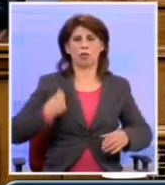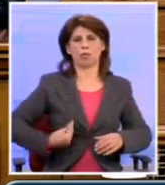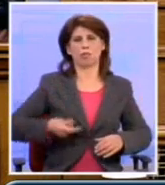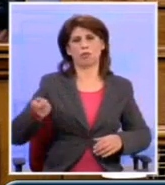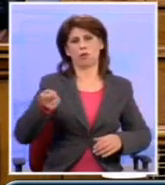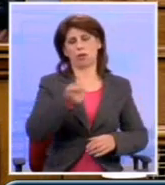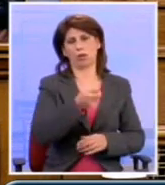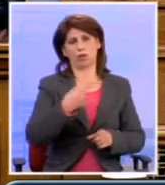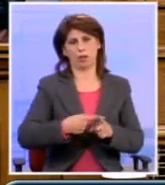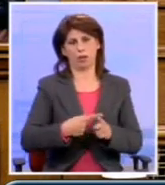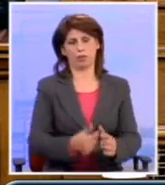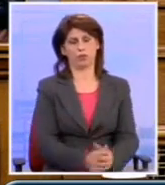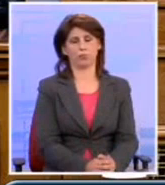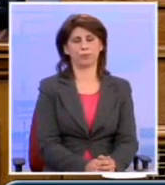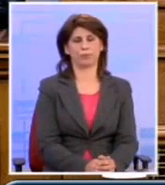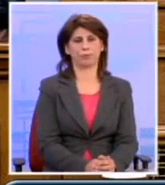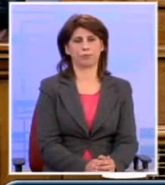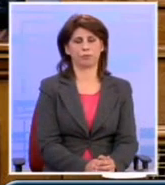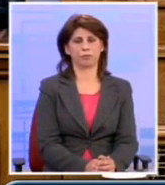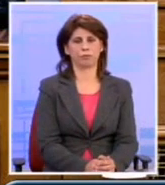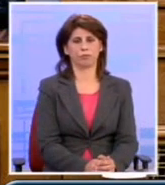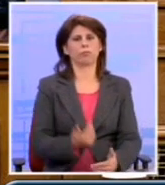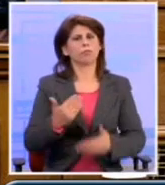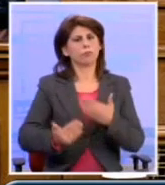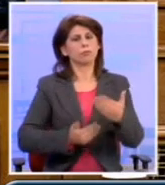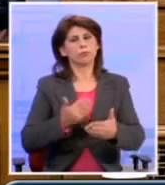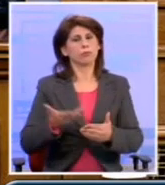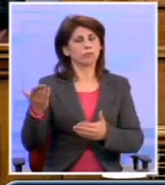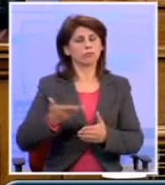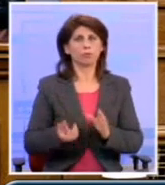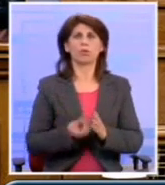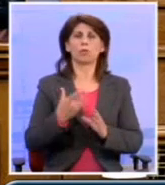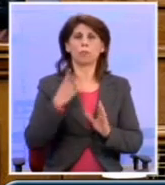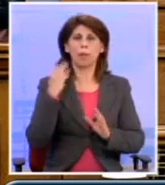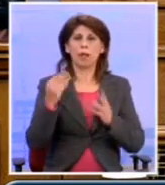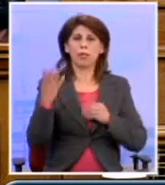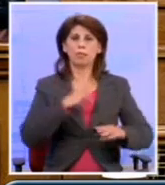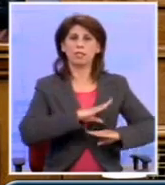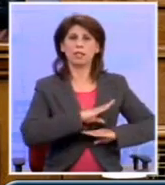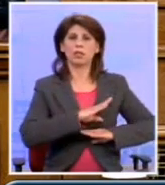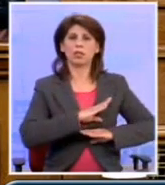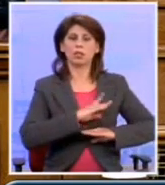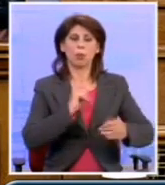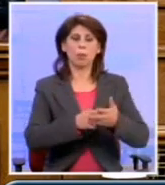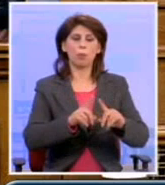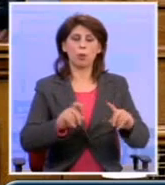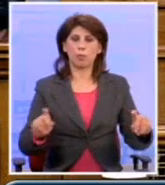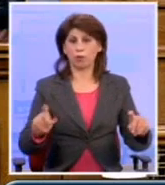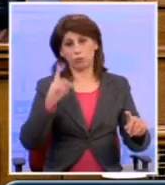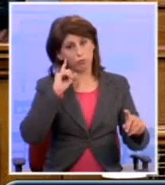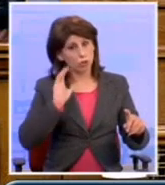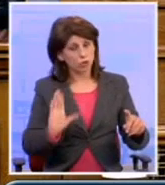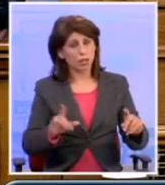χρέος της Ελλάδας. Ανατακτά διαστήματα έρχεται στην επικαιρότητα το θέμα των στρατιωτικών προμηθειών. Όπως